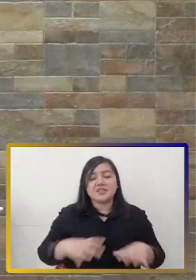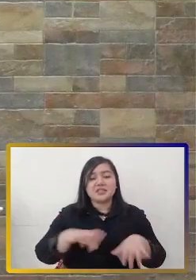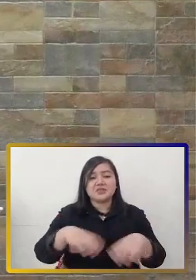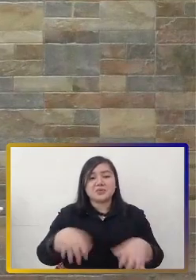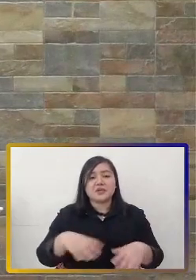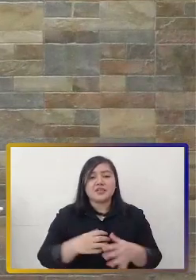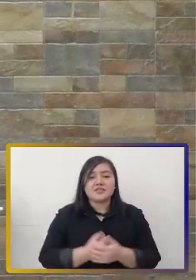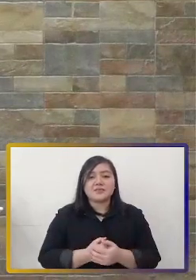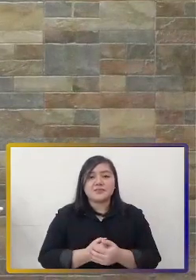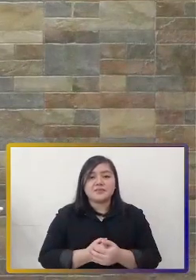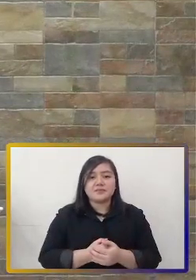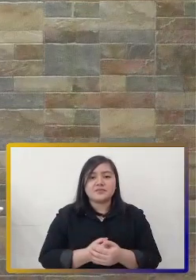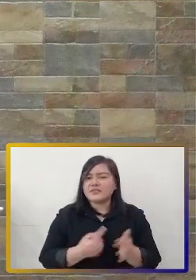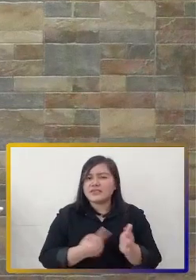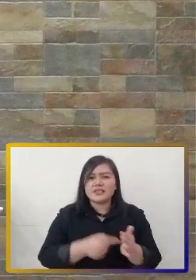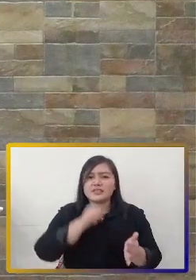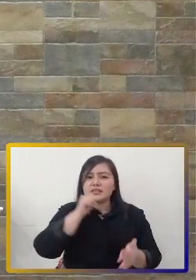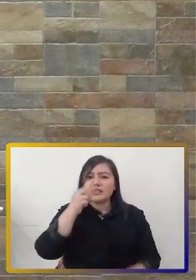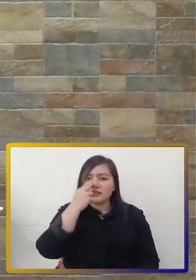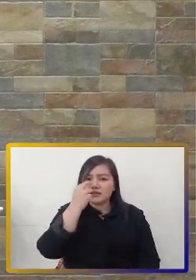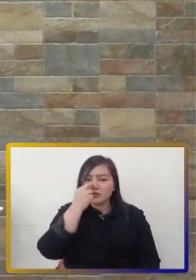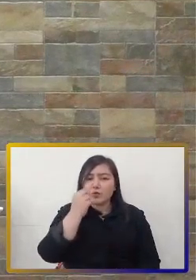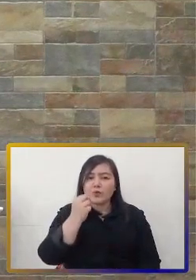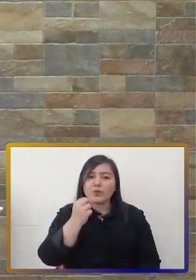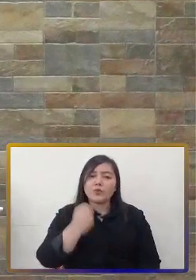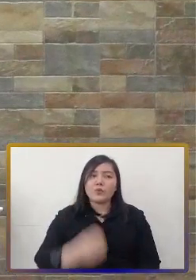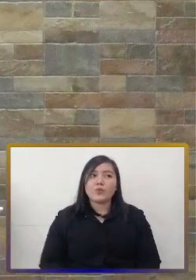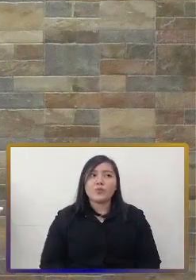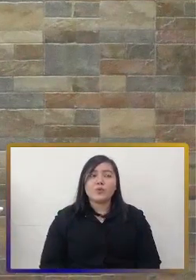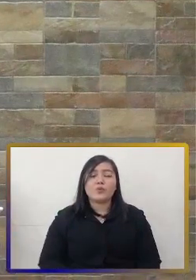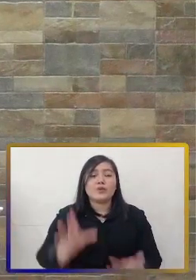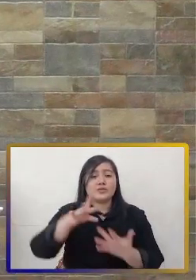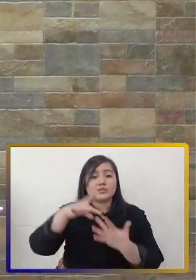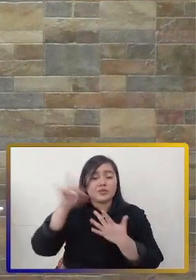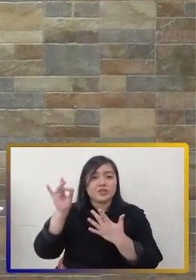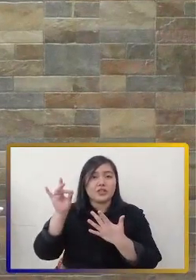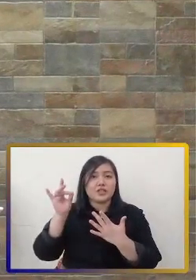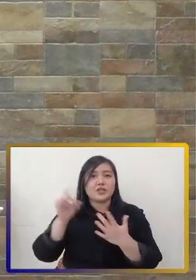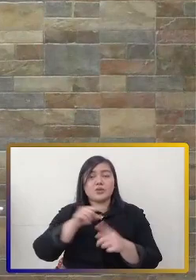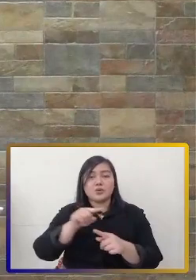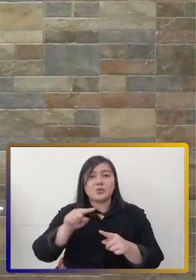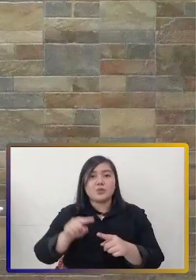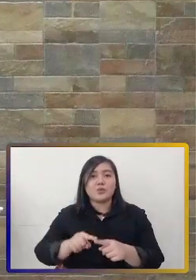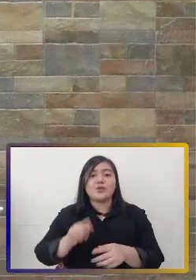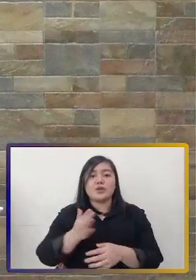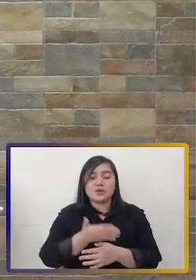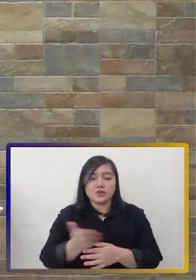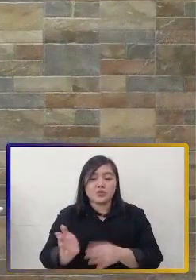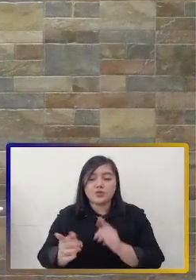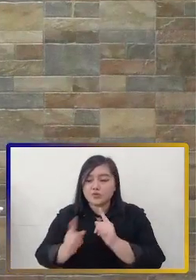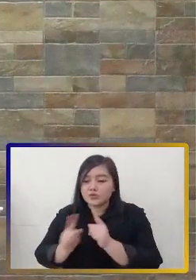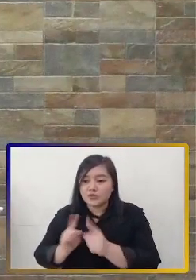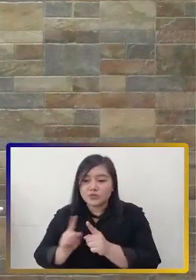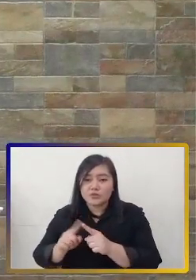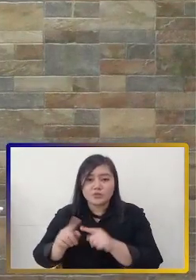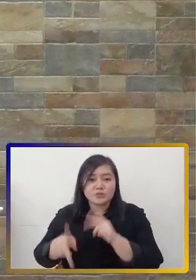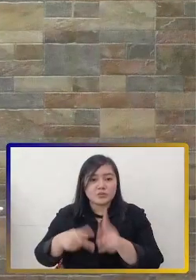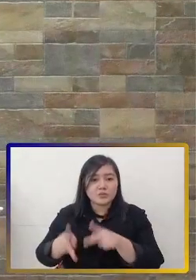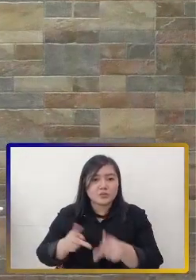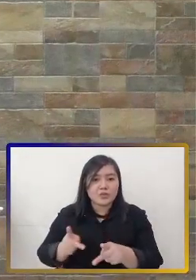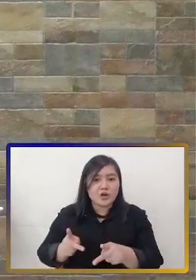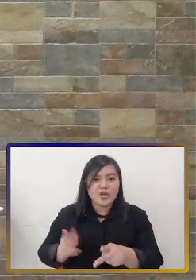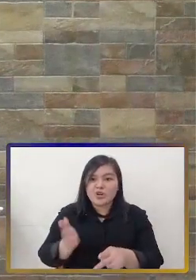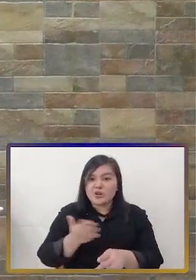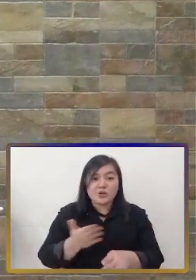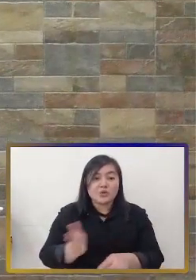po biro ang bagay po na ito. You see that? Lalong-lalo na po, pag may kinakausap po tayo, hindi po ipinipilit